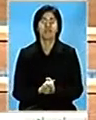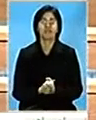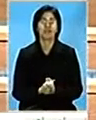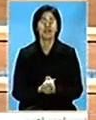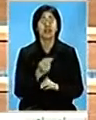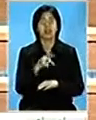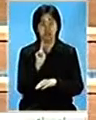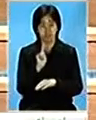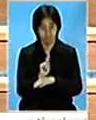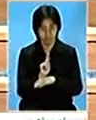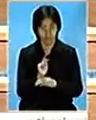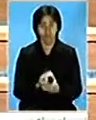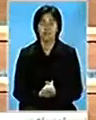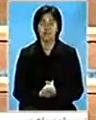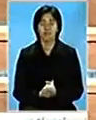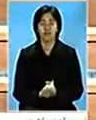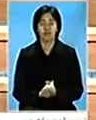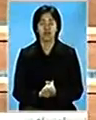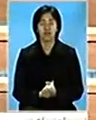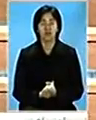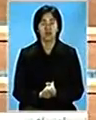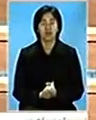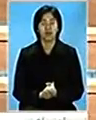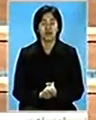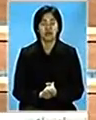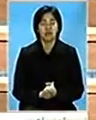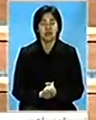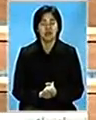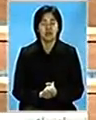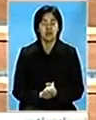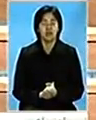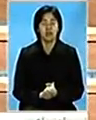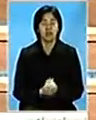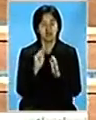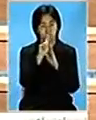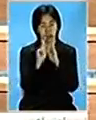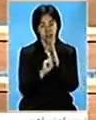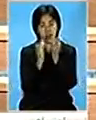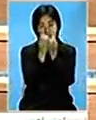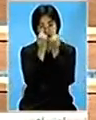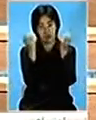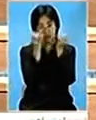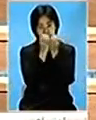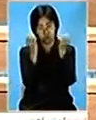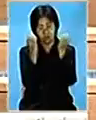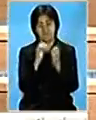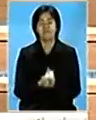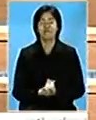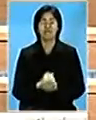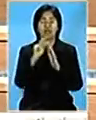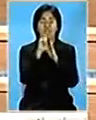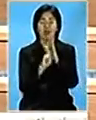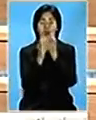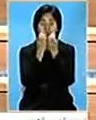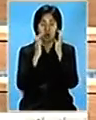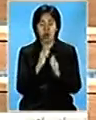ท่านประธานครับเรามาดูกันสิครับว่าแม้กระทั่งรัฐธรรมนูญบางท่านก็ยังกล่าว